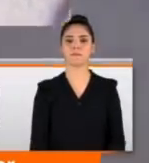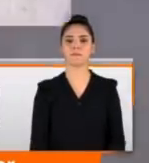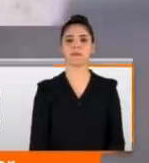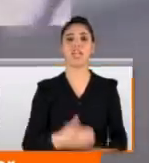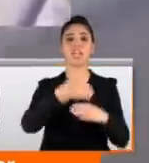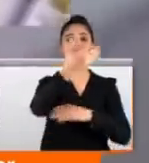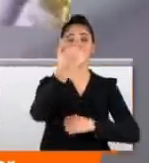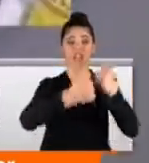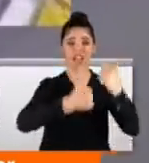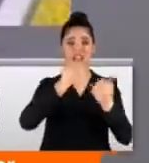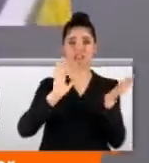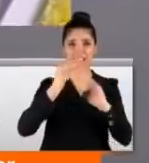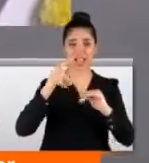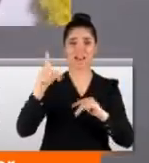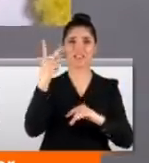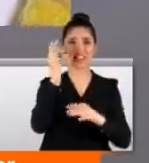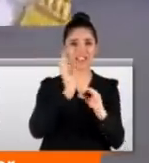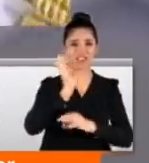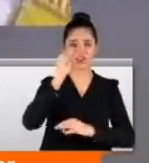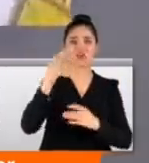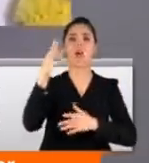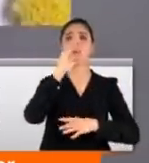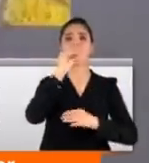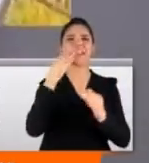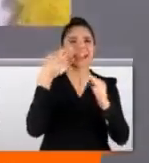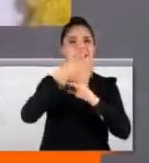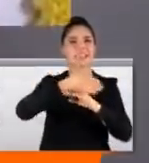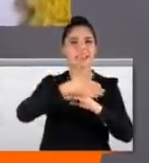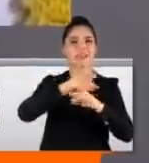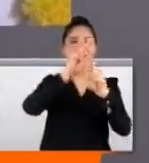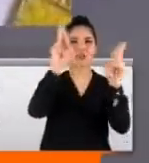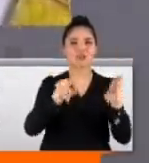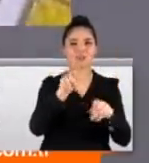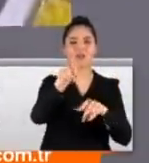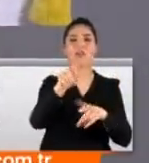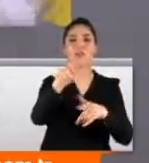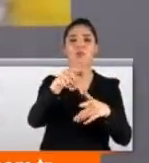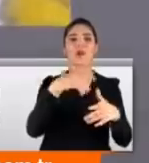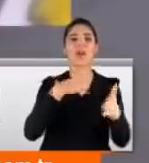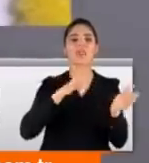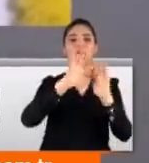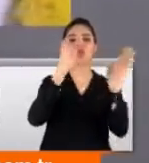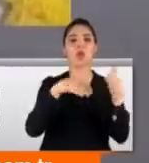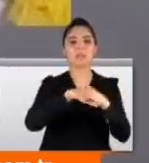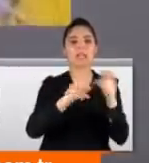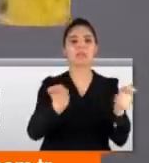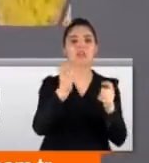Dışarıda kavgaya tutuşan taraflar pastaneye girdi. Korkan iki görevli dolaba saklanmaya çalıştı.